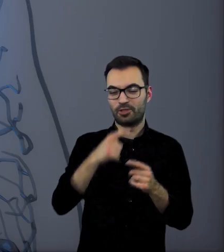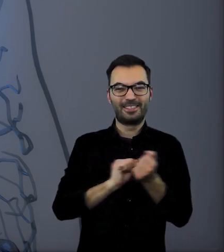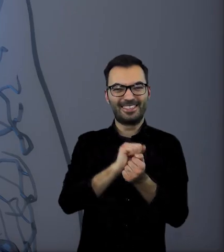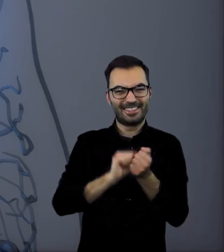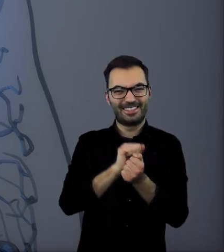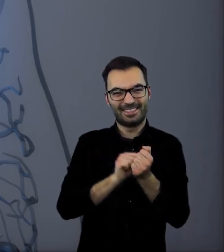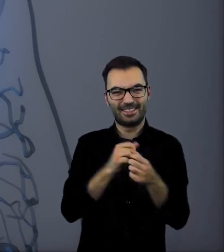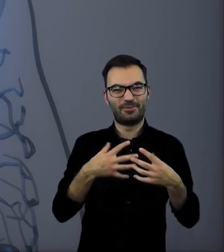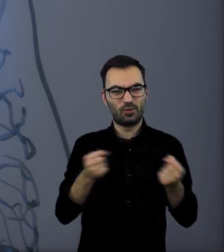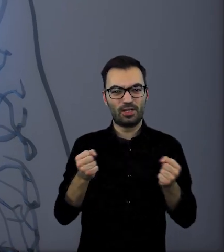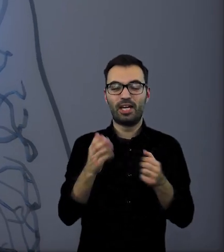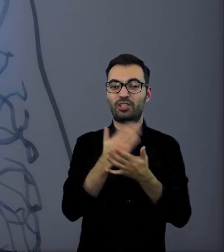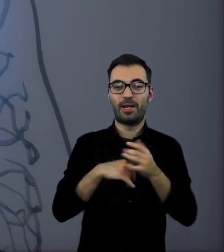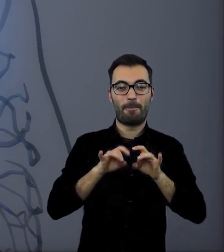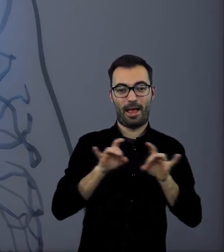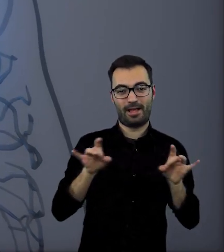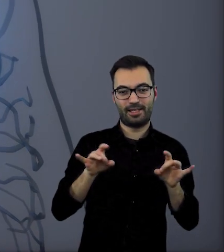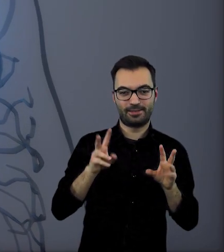psychicznych.